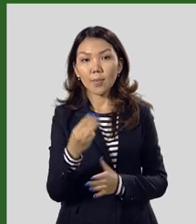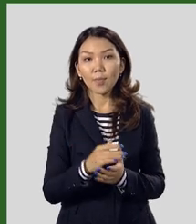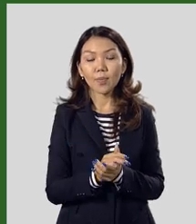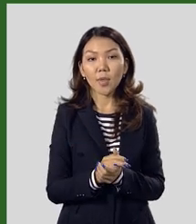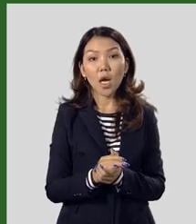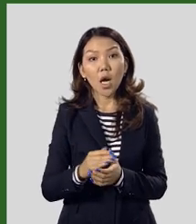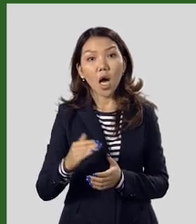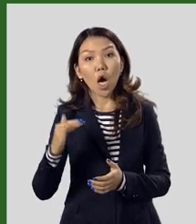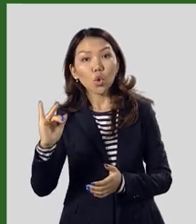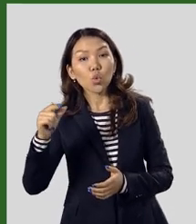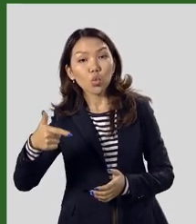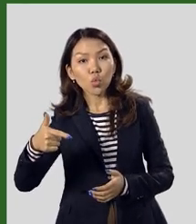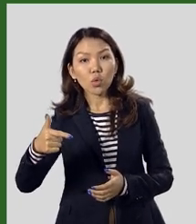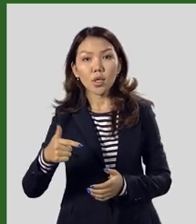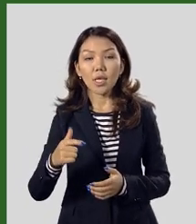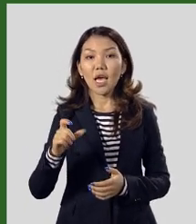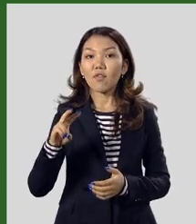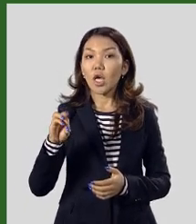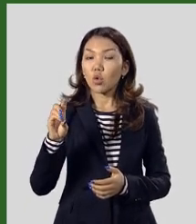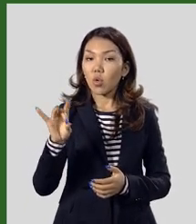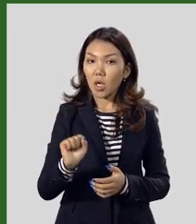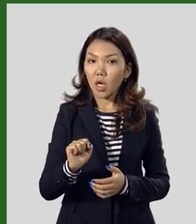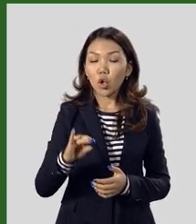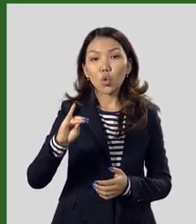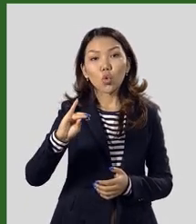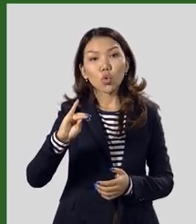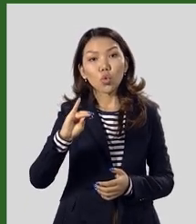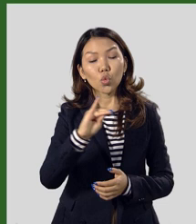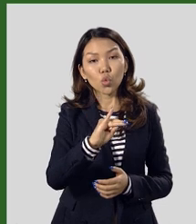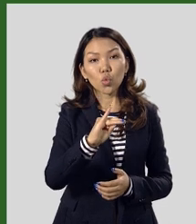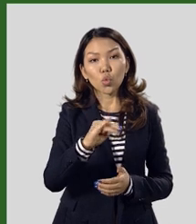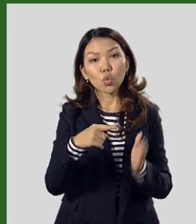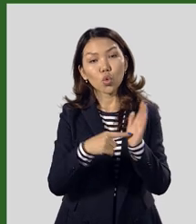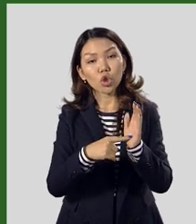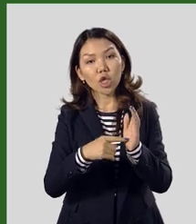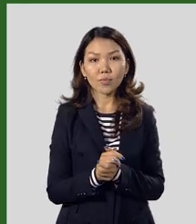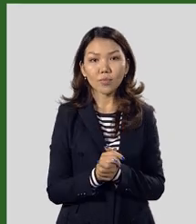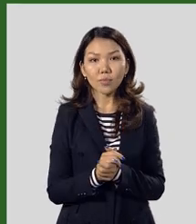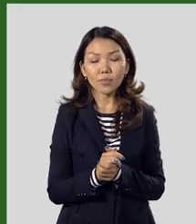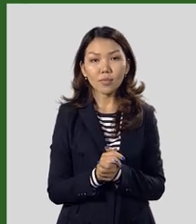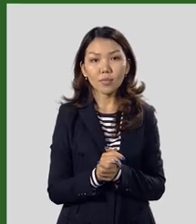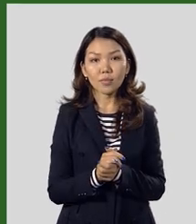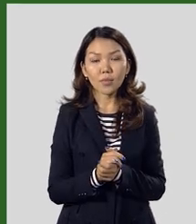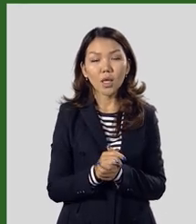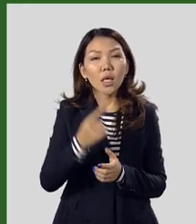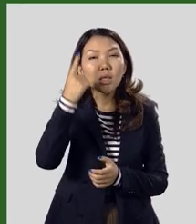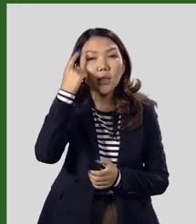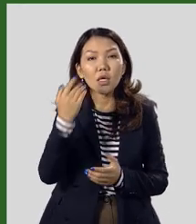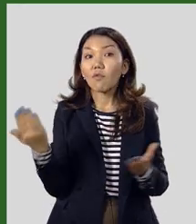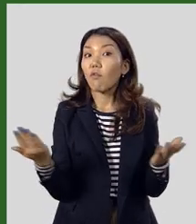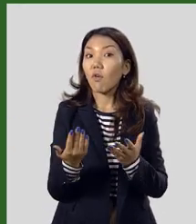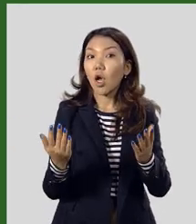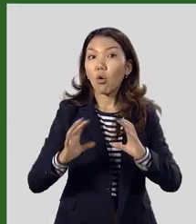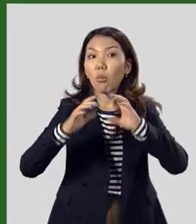к югу от экватора южную широту – Ю.Ш. Знать, в каком